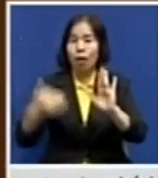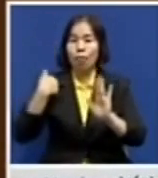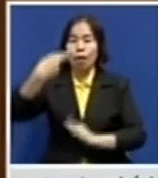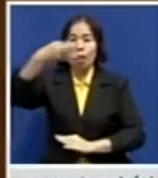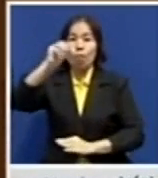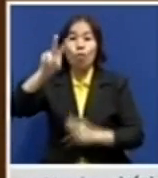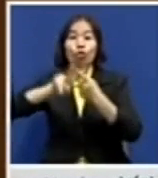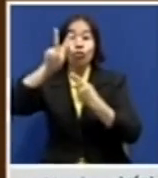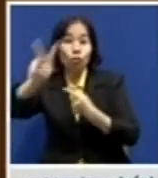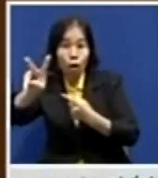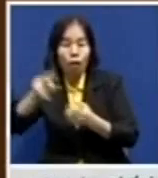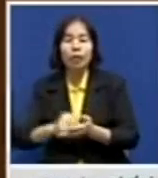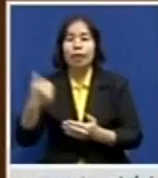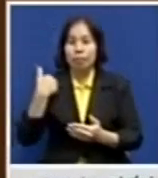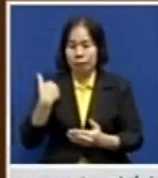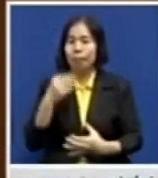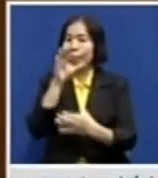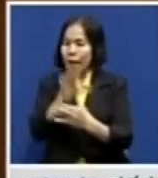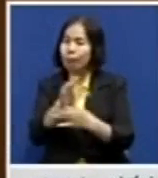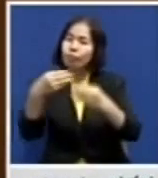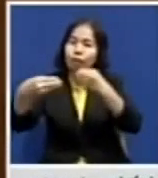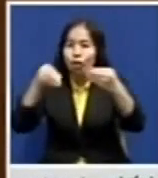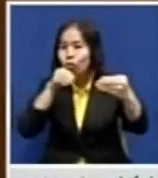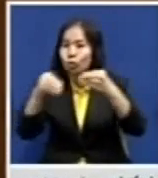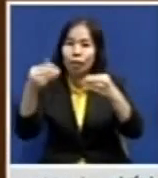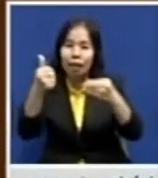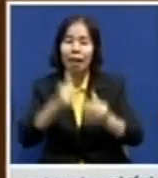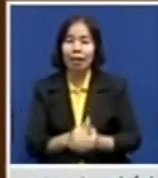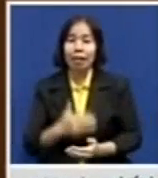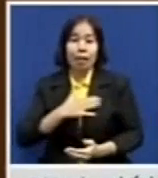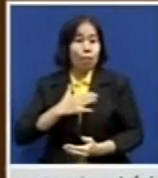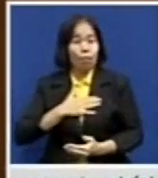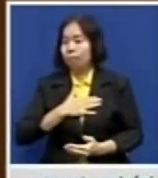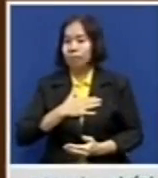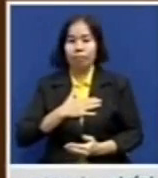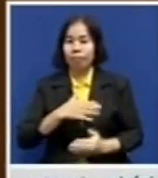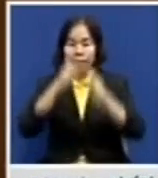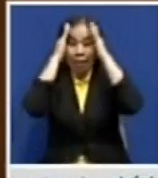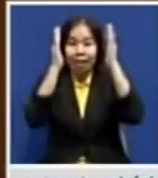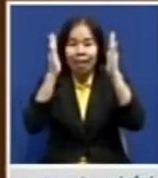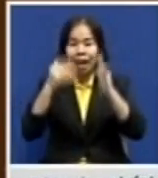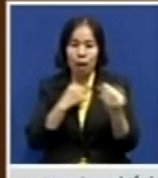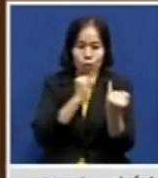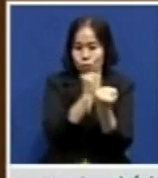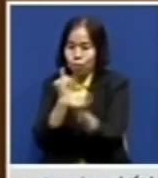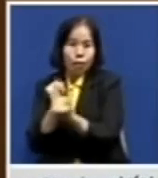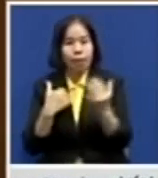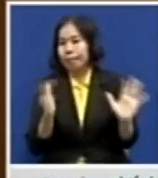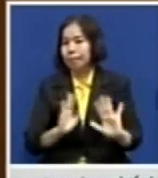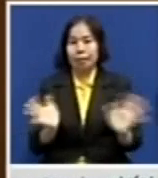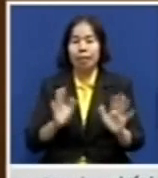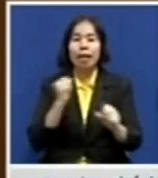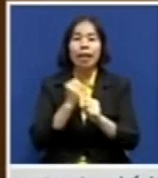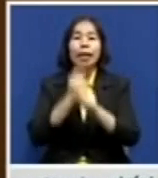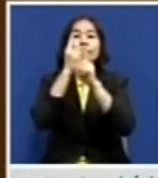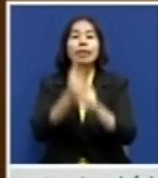ส่วนที่3มาใช้บังคับโดยอนุโลมนะครับผมเรียนนะครับผมไม่มีเจตนาว่าจะไปเข้าข้างฝ่ายใดเพราะทุกฝ่ายต้องปฏิบัติต